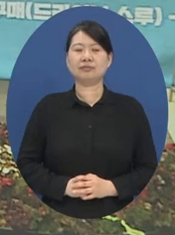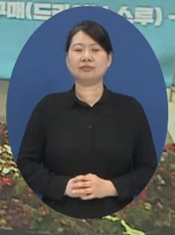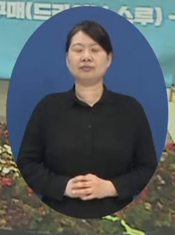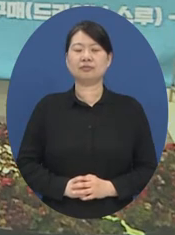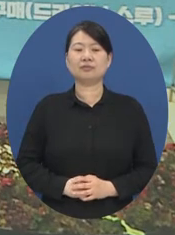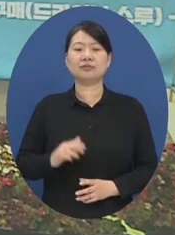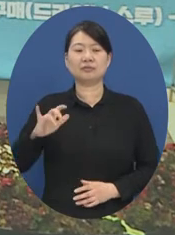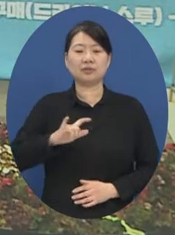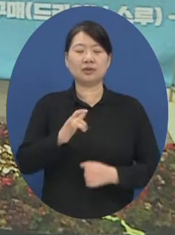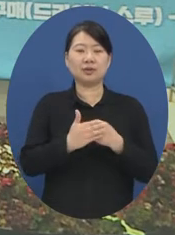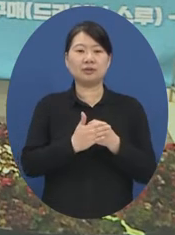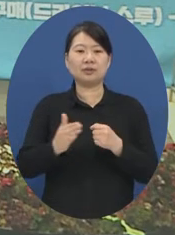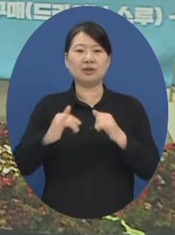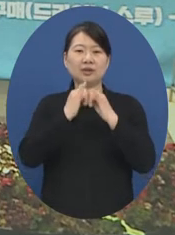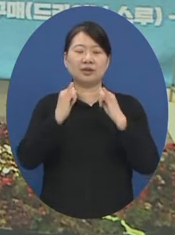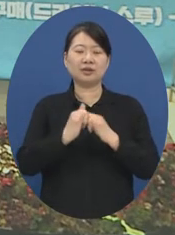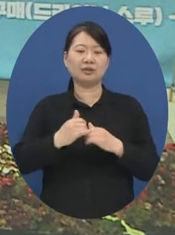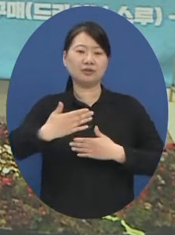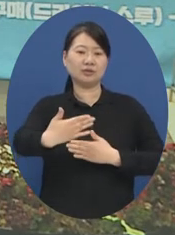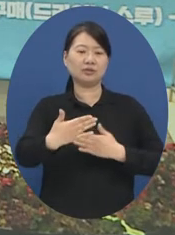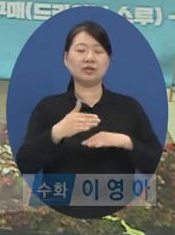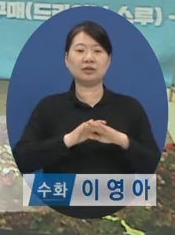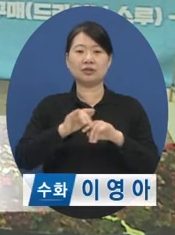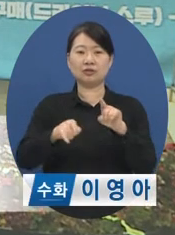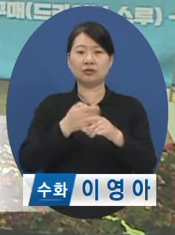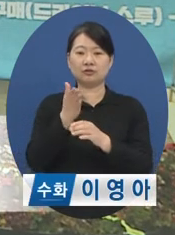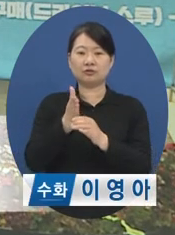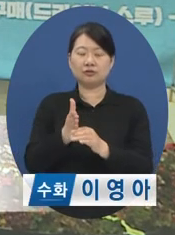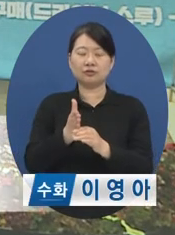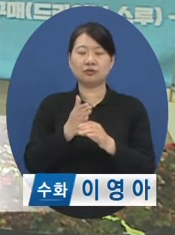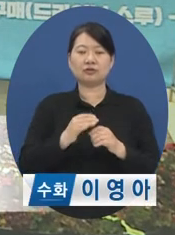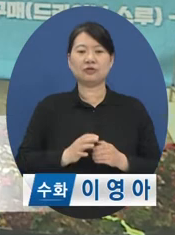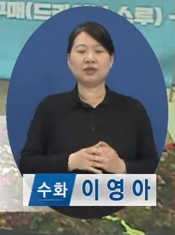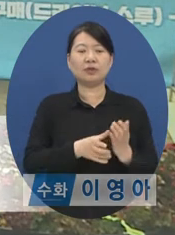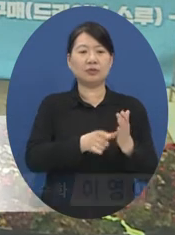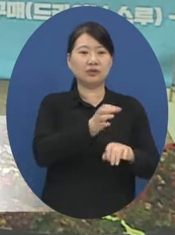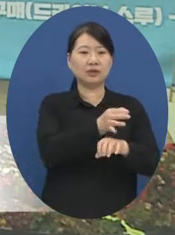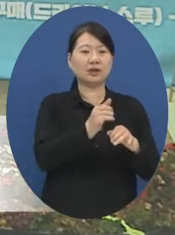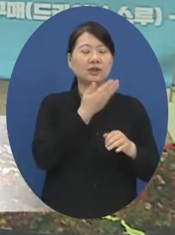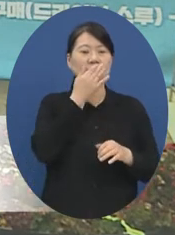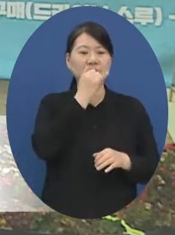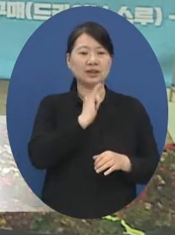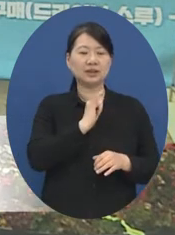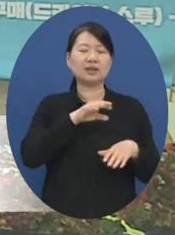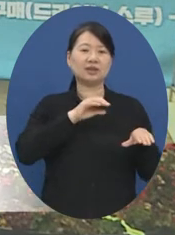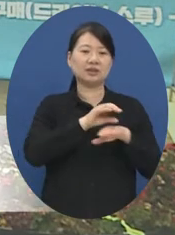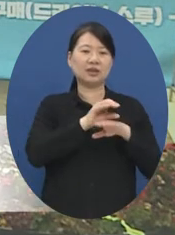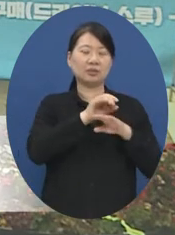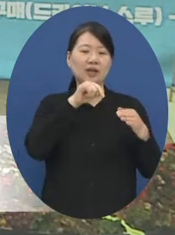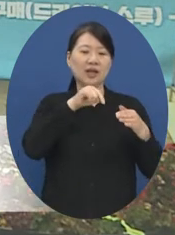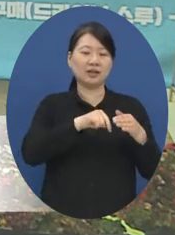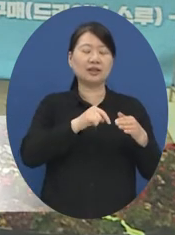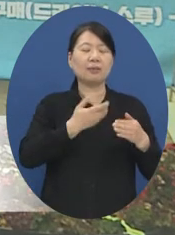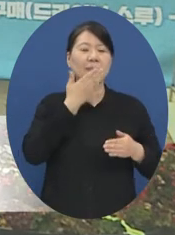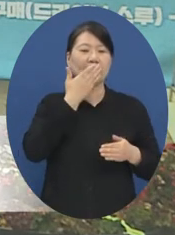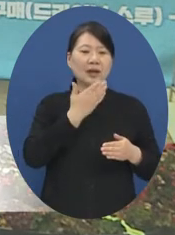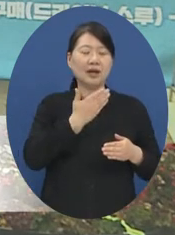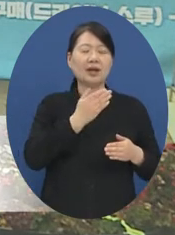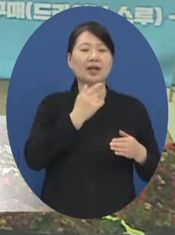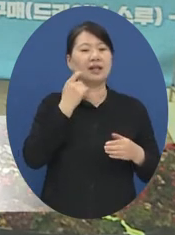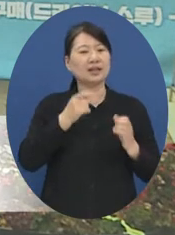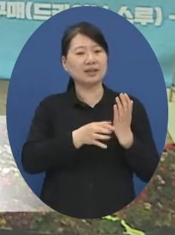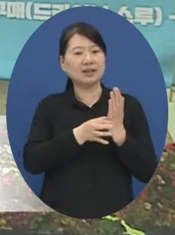코로나 입으로 인한 사회적 거리두기 를 실천하면서 장애 볼 수 있는 드라이브 스루가 인기인데요 경기도 의 우수한